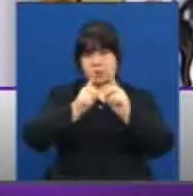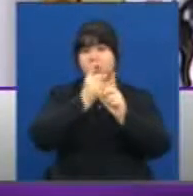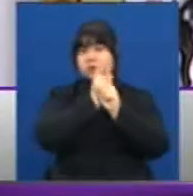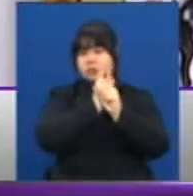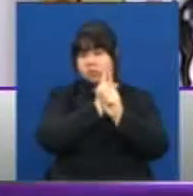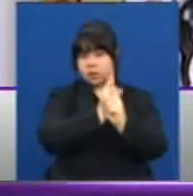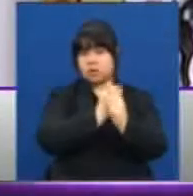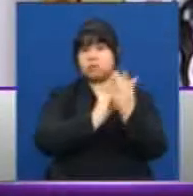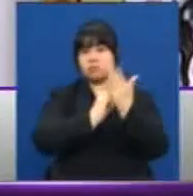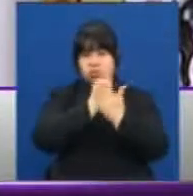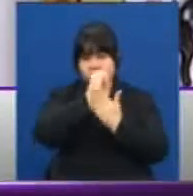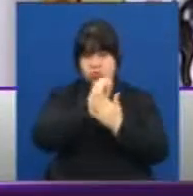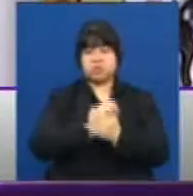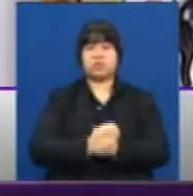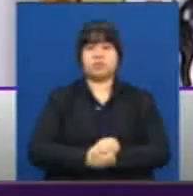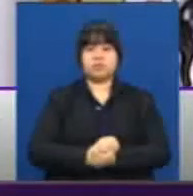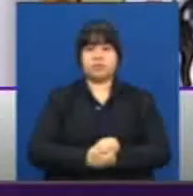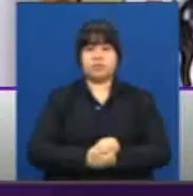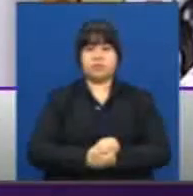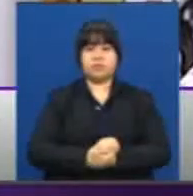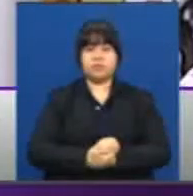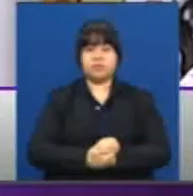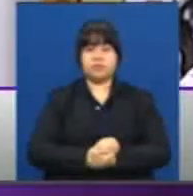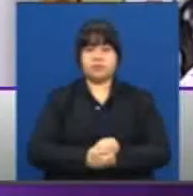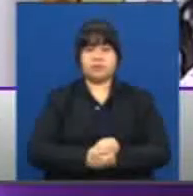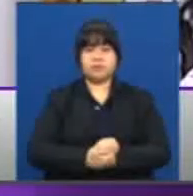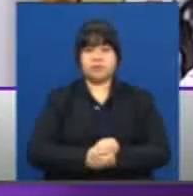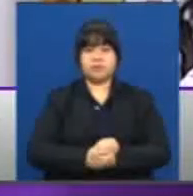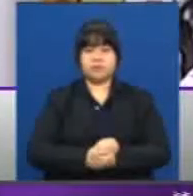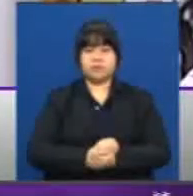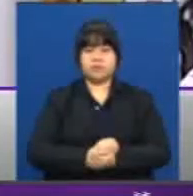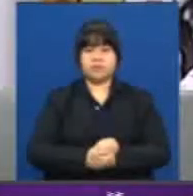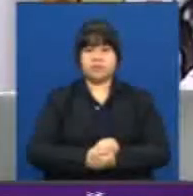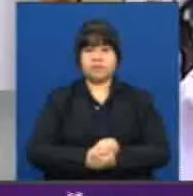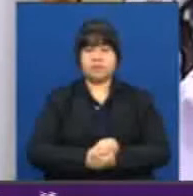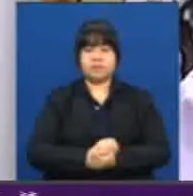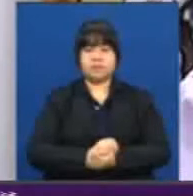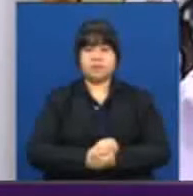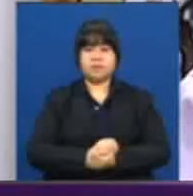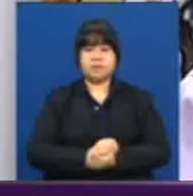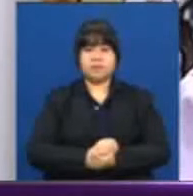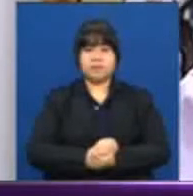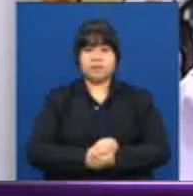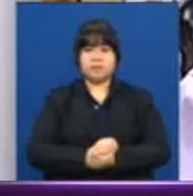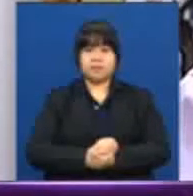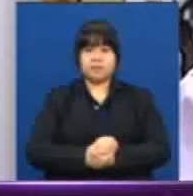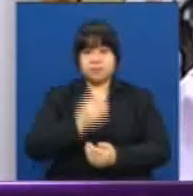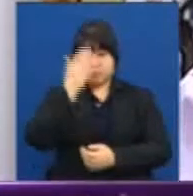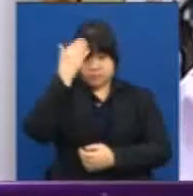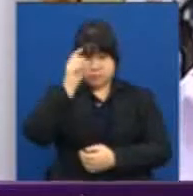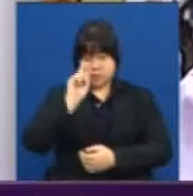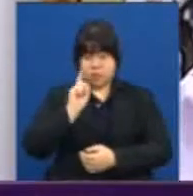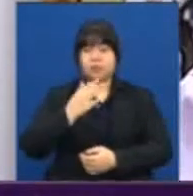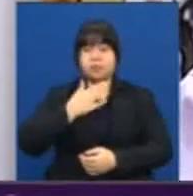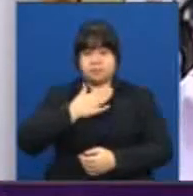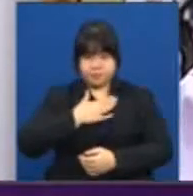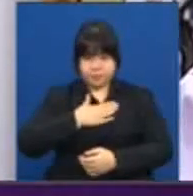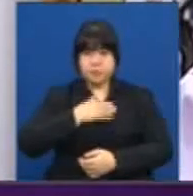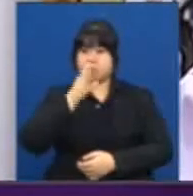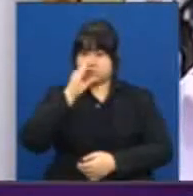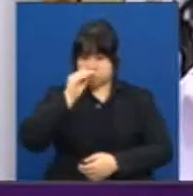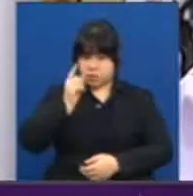ติถ้าเราทำเพื่อเอ็กซ์พอร์ตตามกฎหมายทุกอย่างเลยครับเพราะว่าผมยืนยันว่าพวกเขาเ